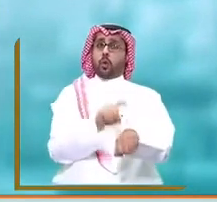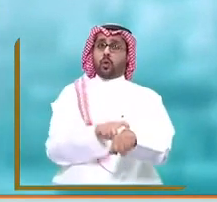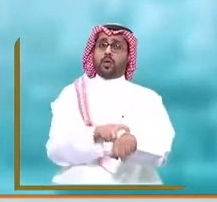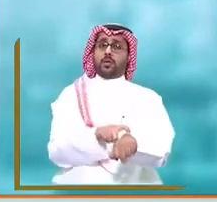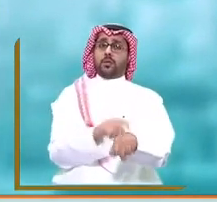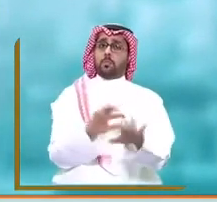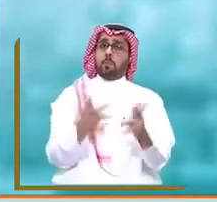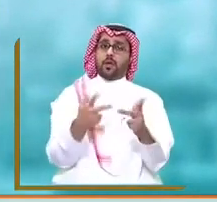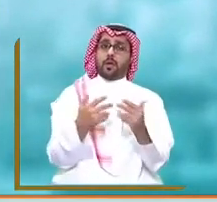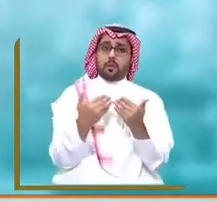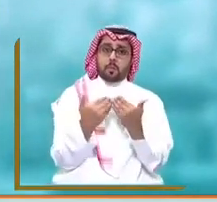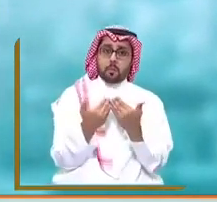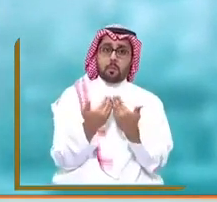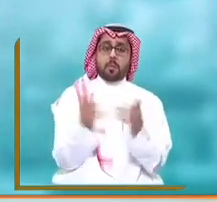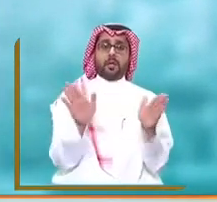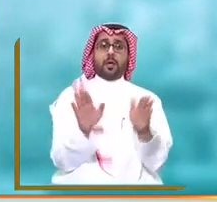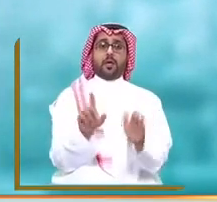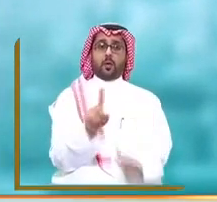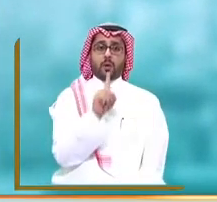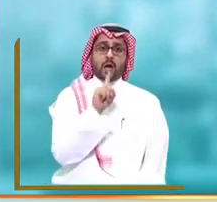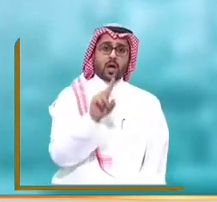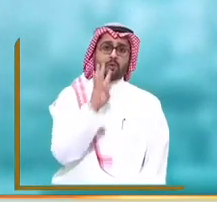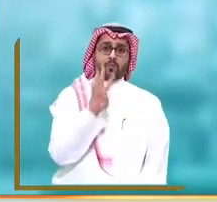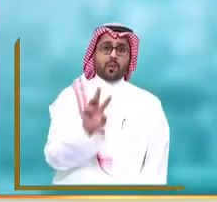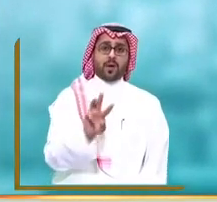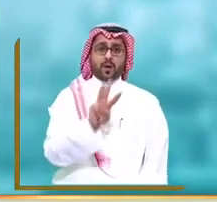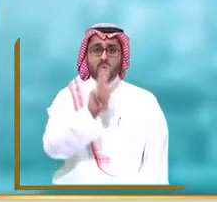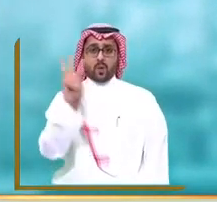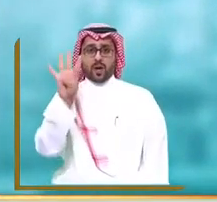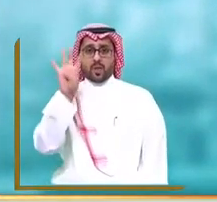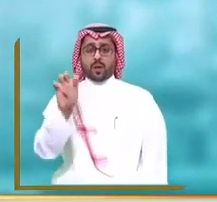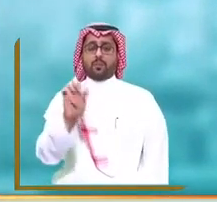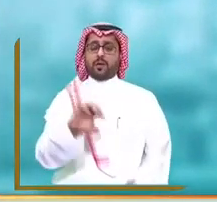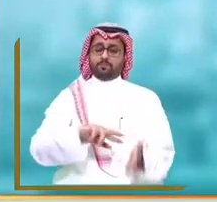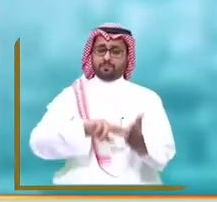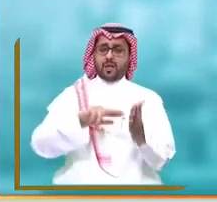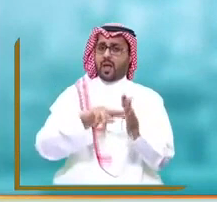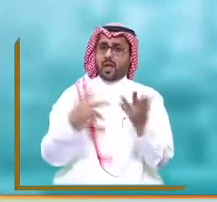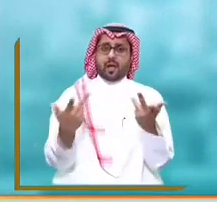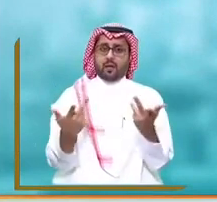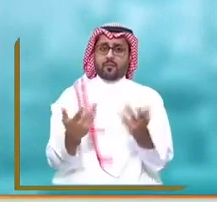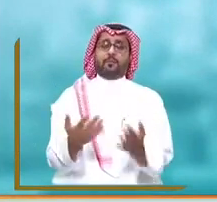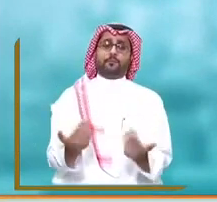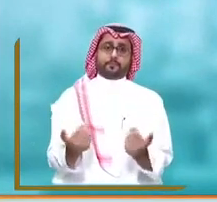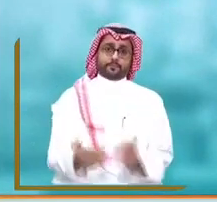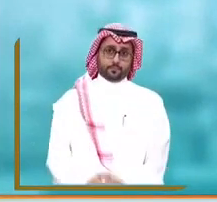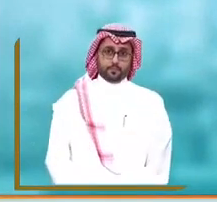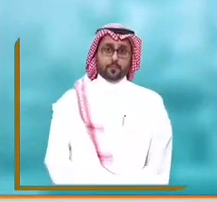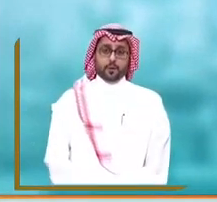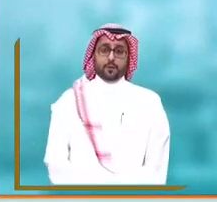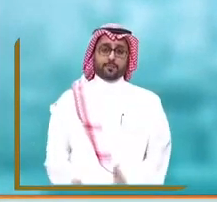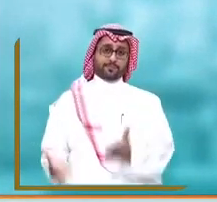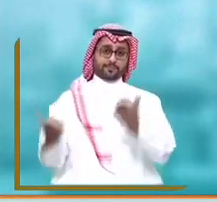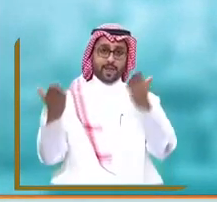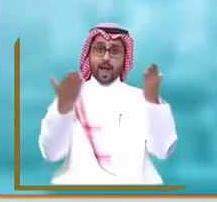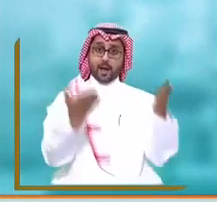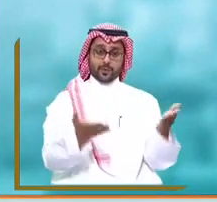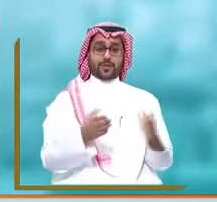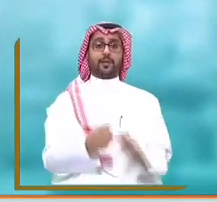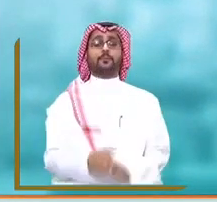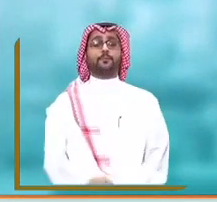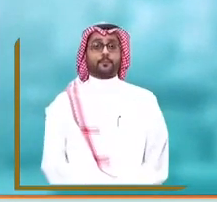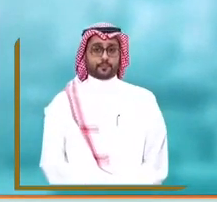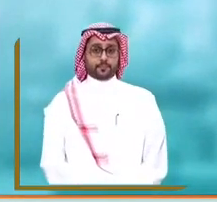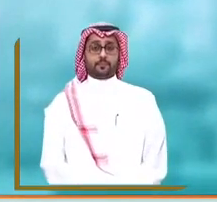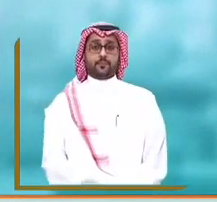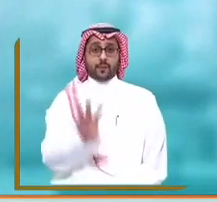الذي سيبدأ من خلال السريان هذا الاعتماد. أهلا بك وشكرا للاستضافة. مثل ما